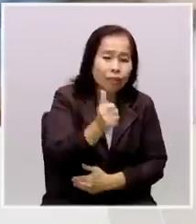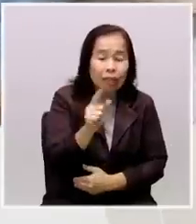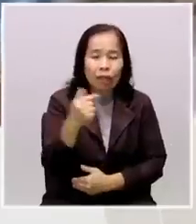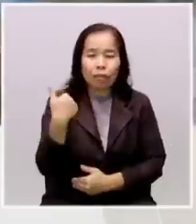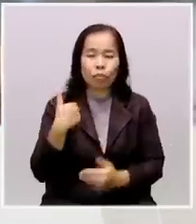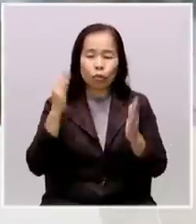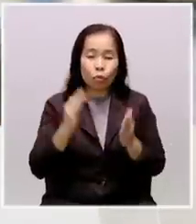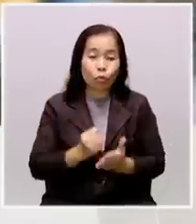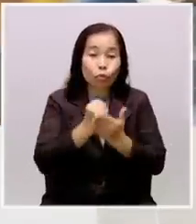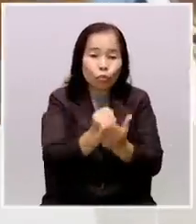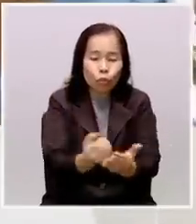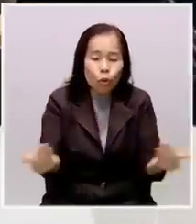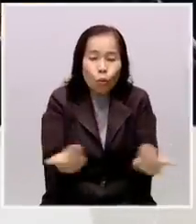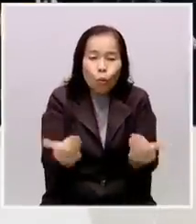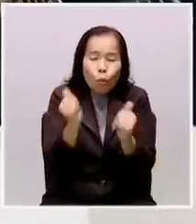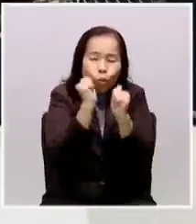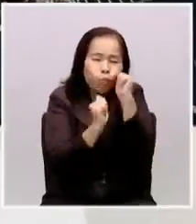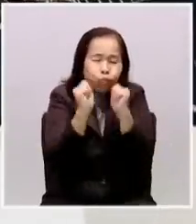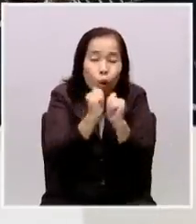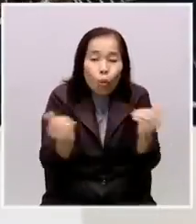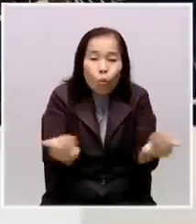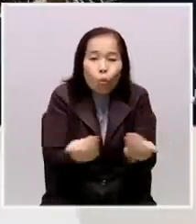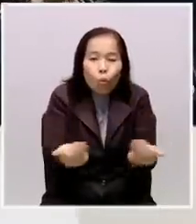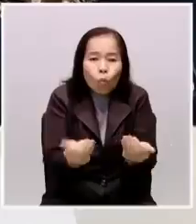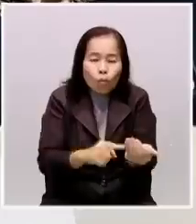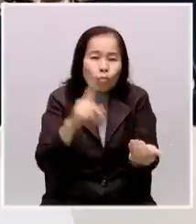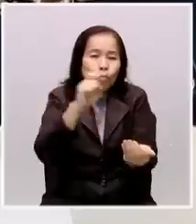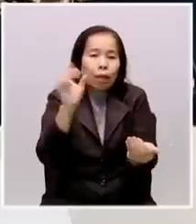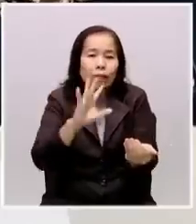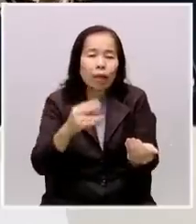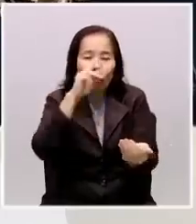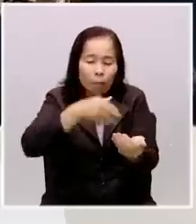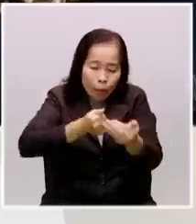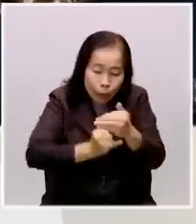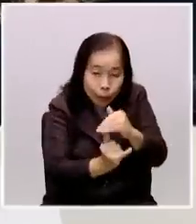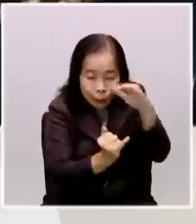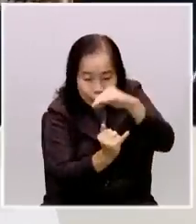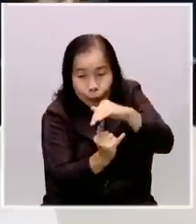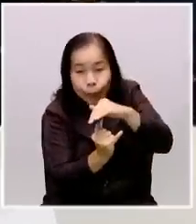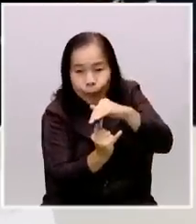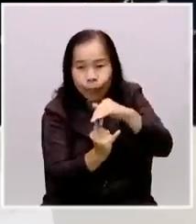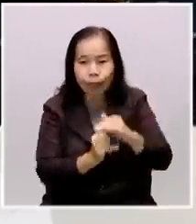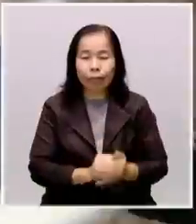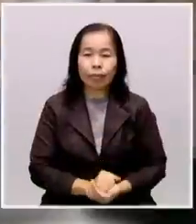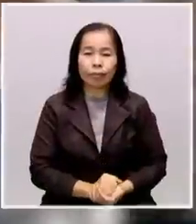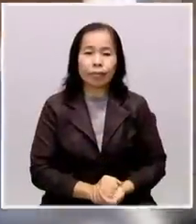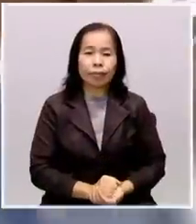เจ้าหน้าที่สามารถช่วยชีวิตทารกแรกเกิดได้นะครับที่ถูกทับอยู่ใต้ซากปรักหักพัง